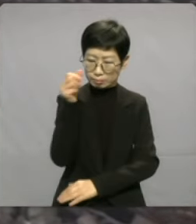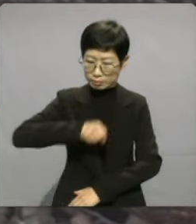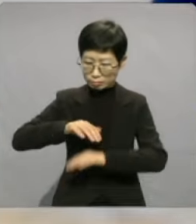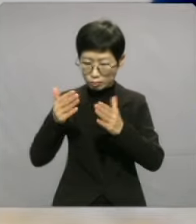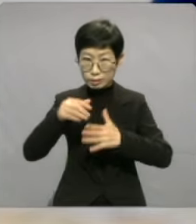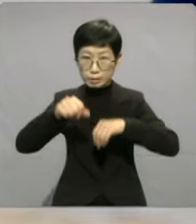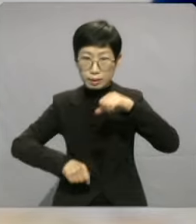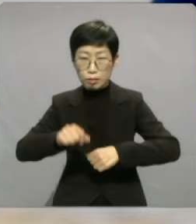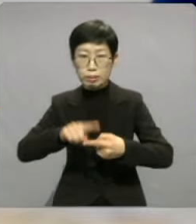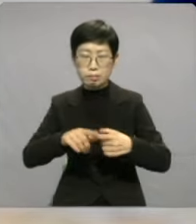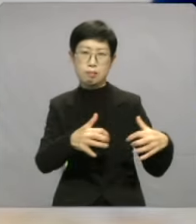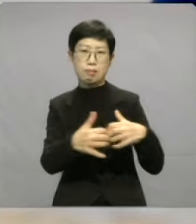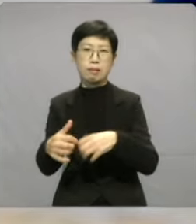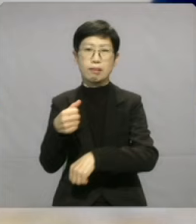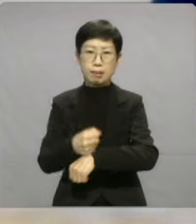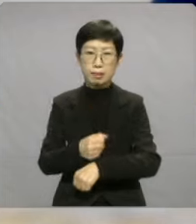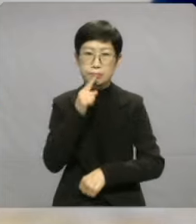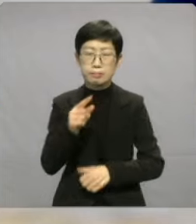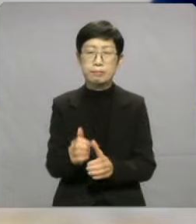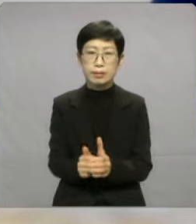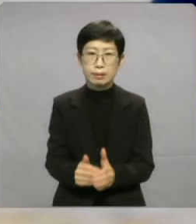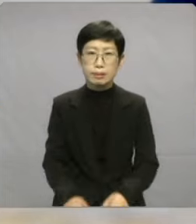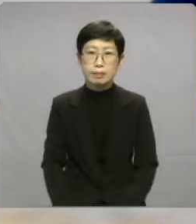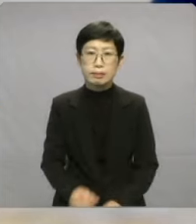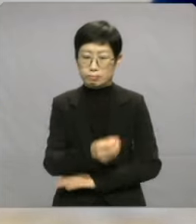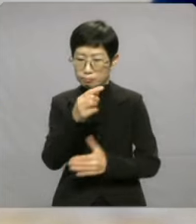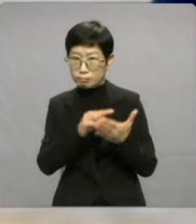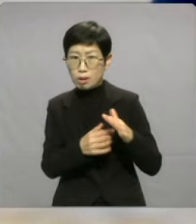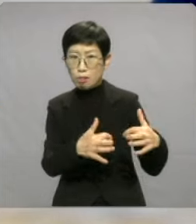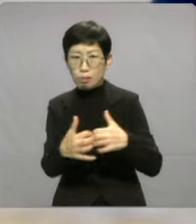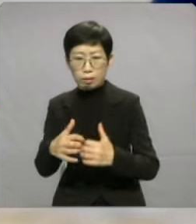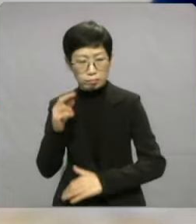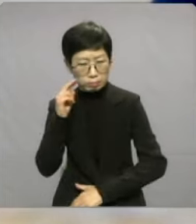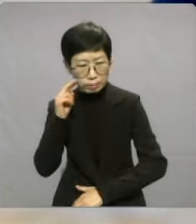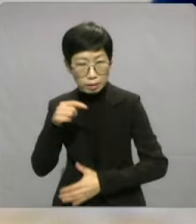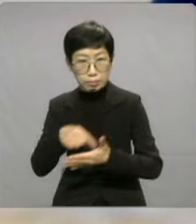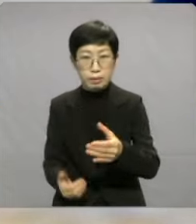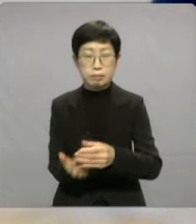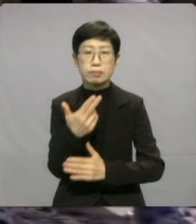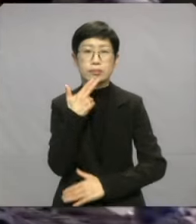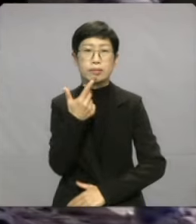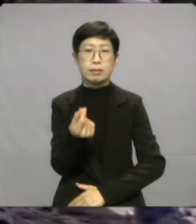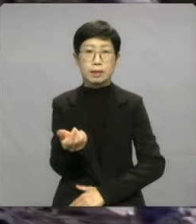대해 총성으로 답할 거라고 말했습니다. 외신들은 공격이 심각한 상황으로 이어지지는